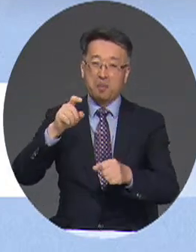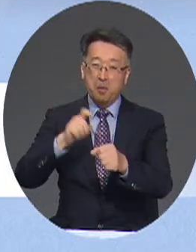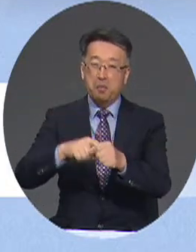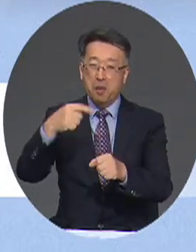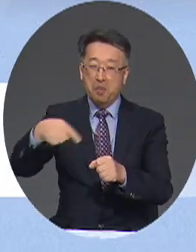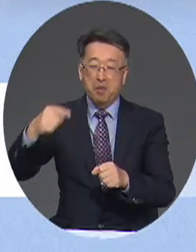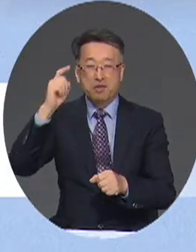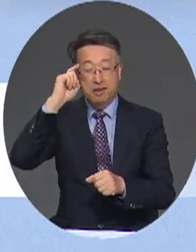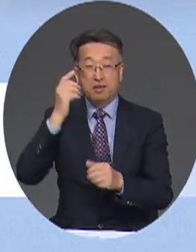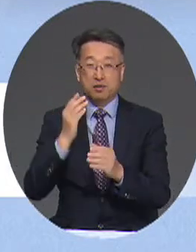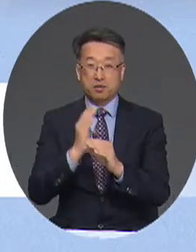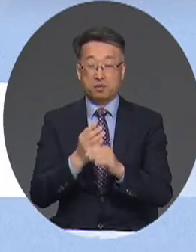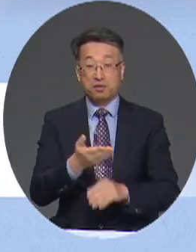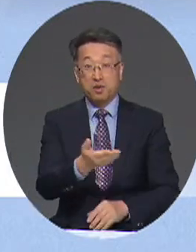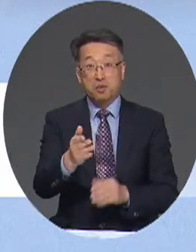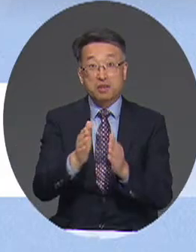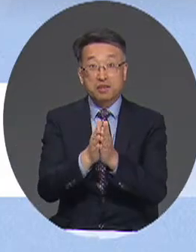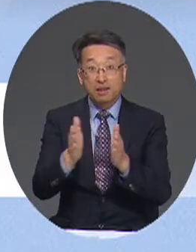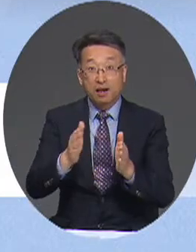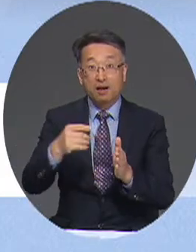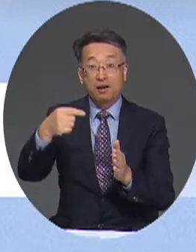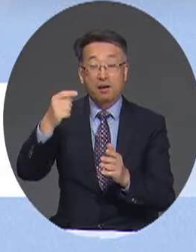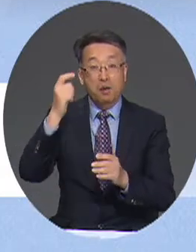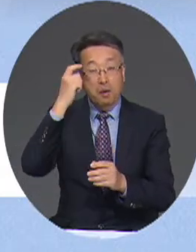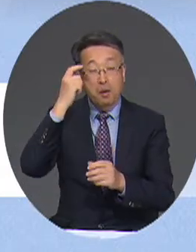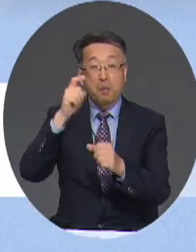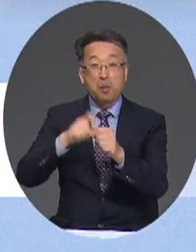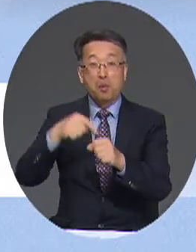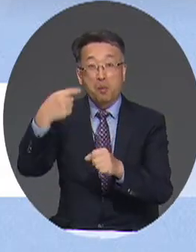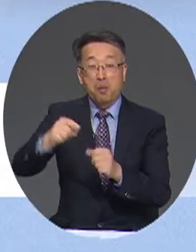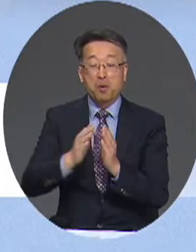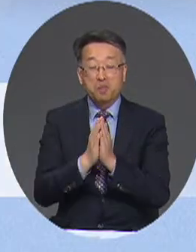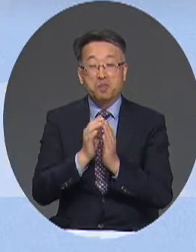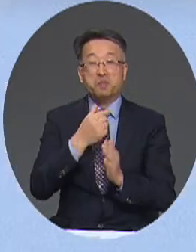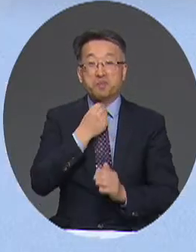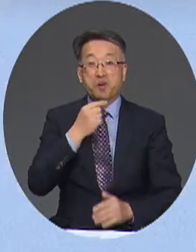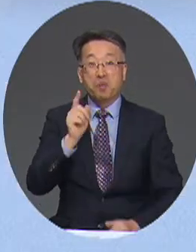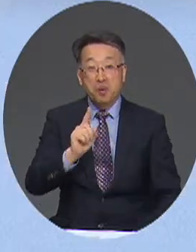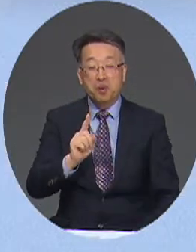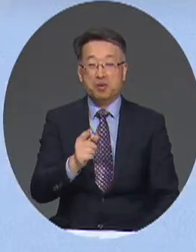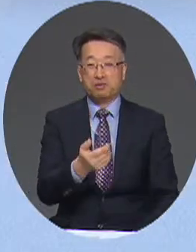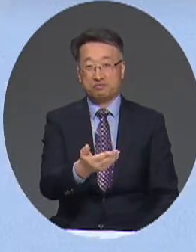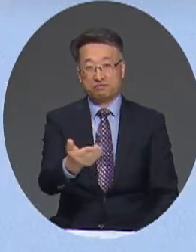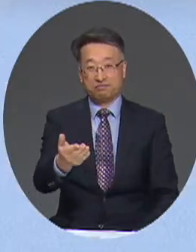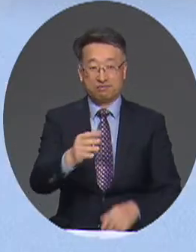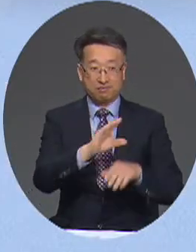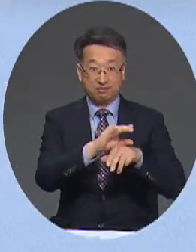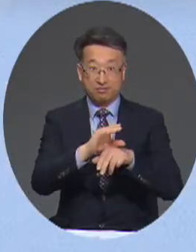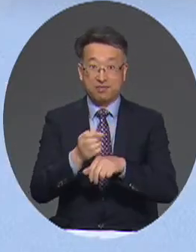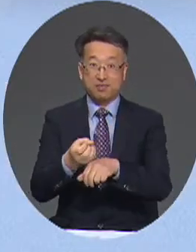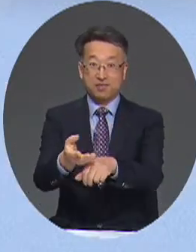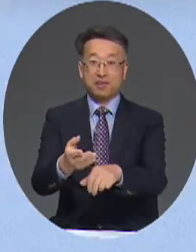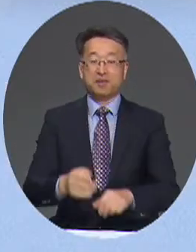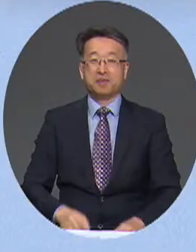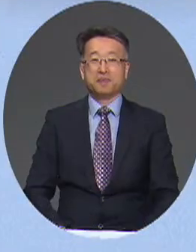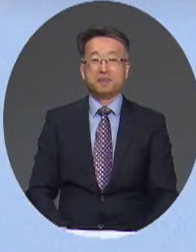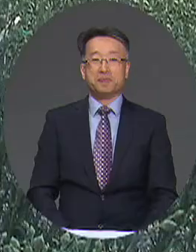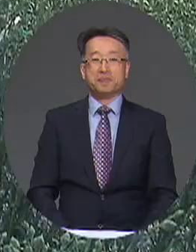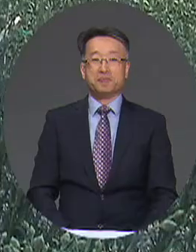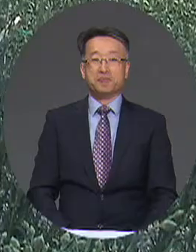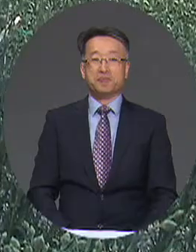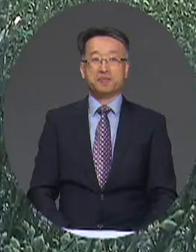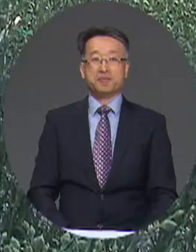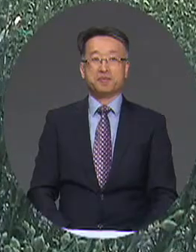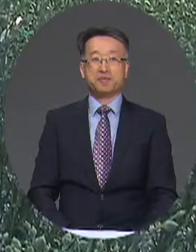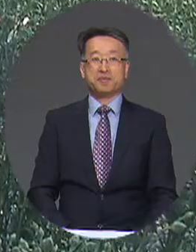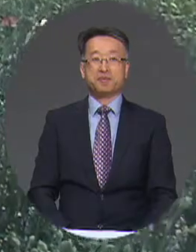되죠. 여러분은 올해 시작과 함께 어떤 소원을 비셨나요? 이재경 기자가 도민들의 새해 소망을 들어봤습니다.